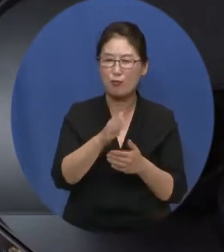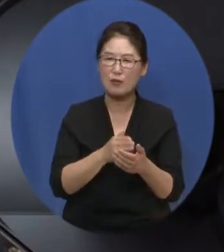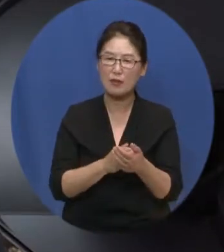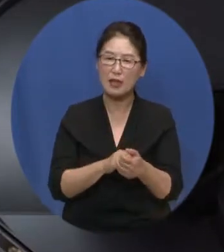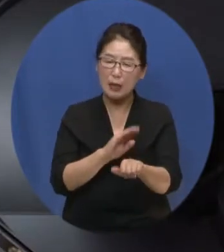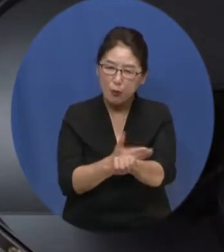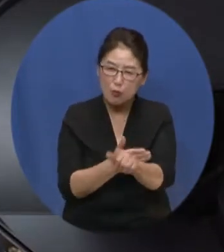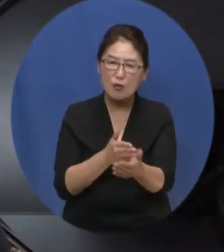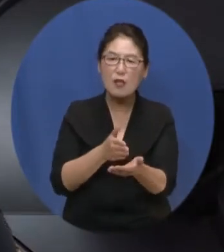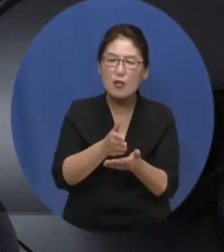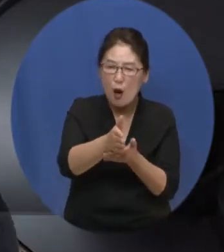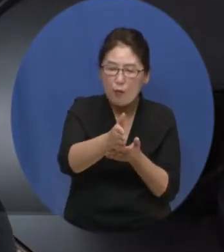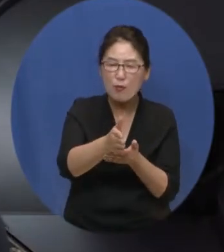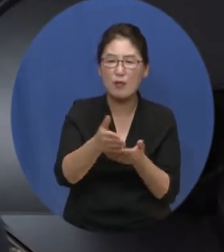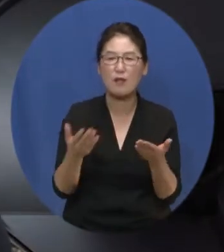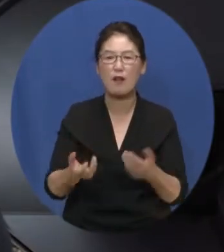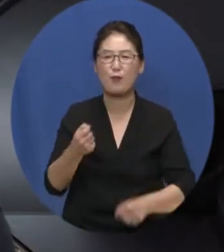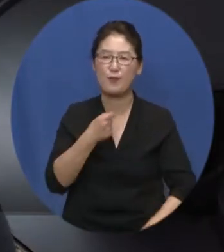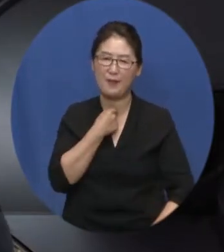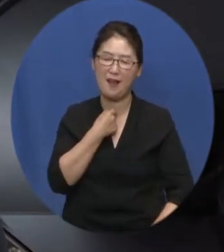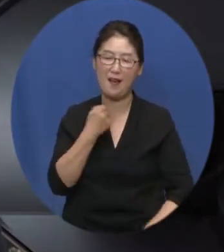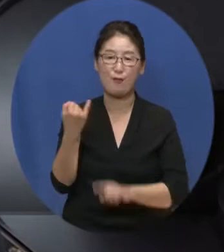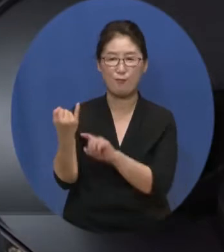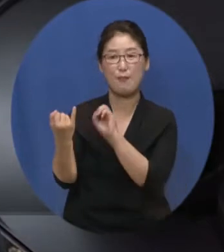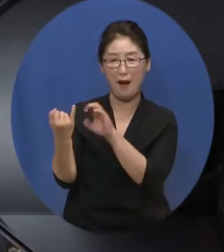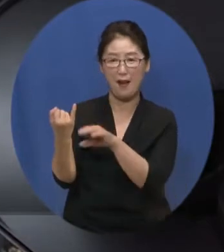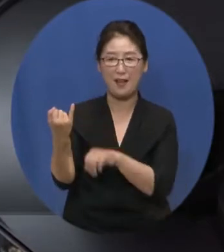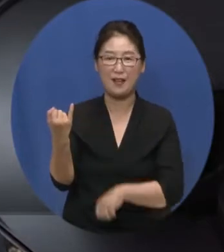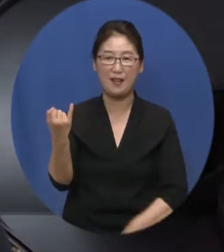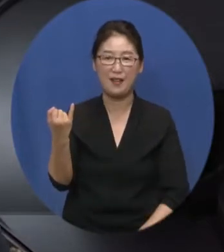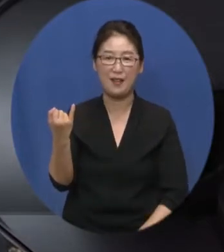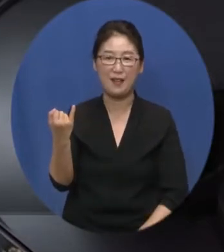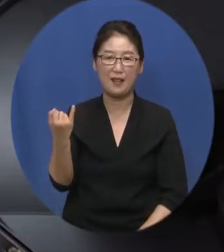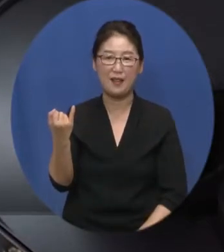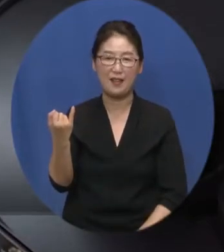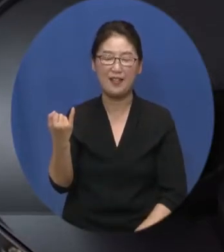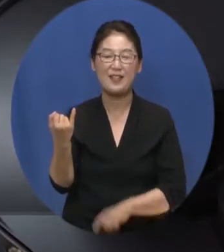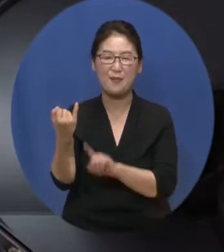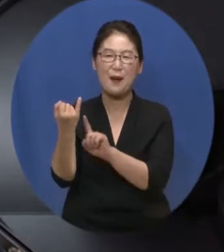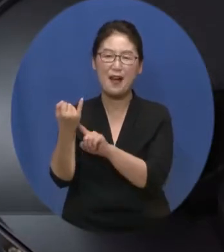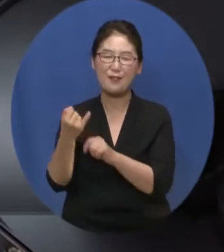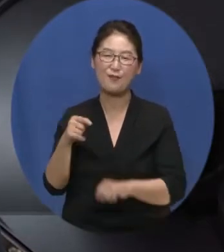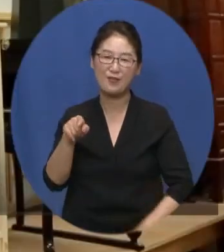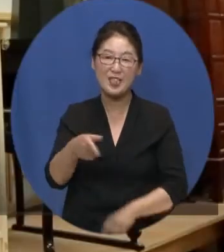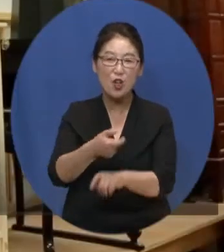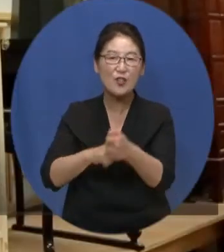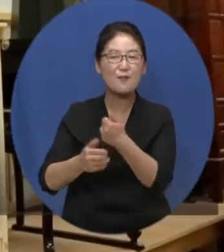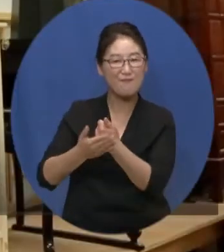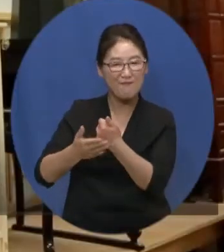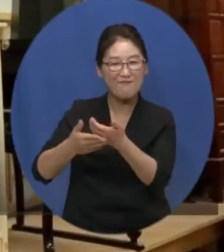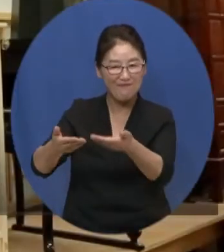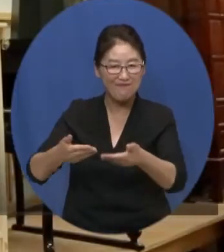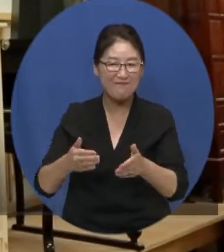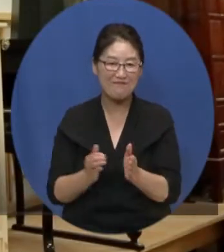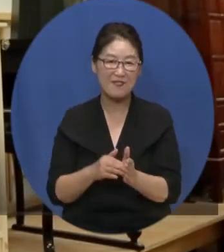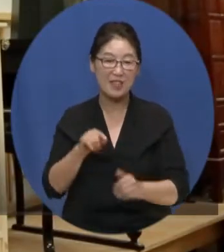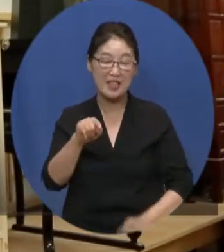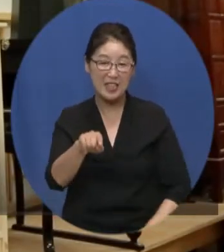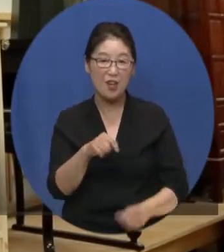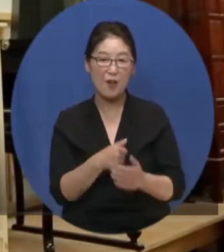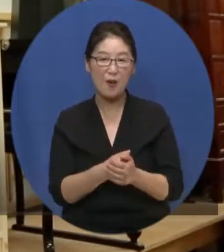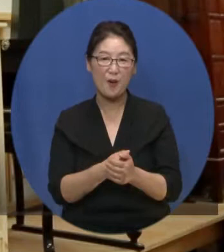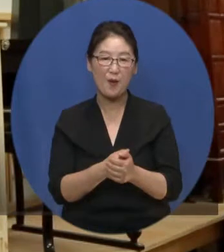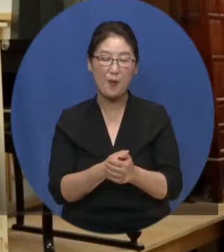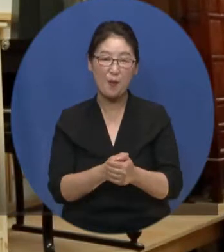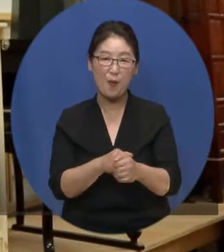이거 꼭 하고 싶다 이제 그렇게 얘기하니까 이제 집사람이 지 좀 많이 밀어주고 거죠 작업을 하실때